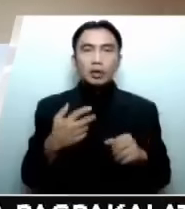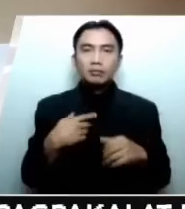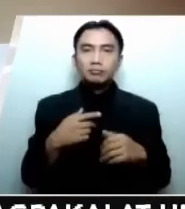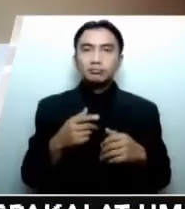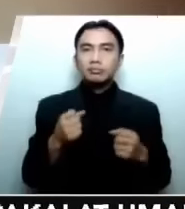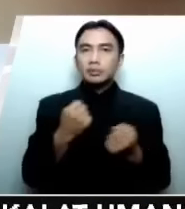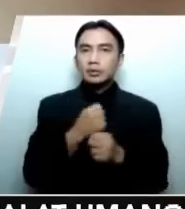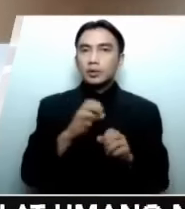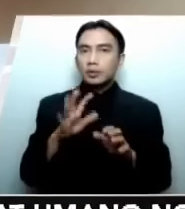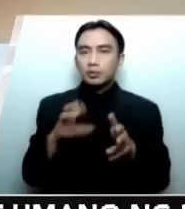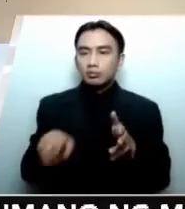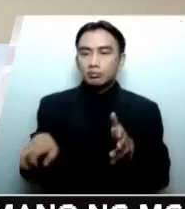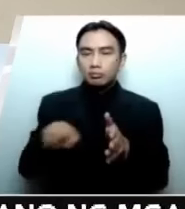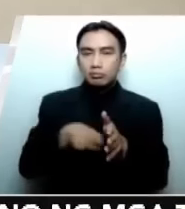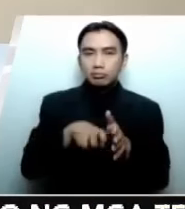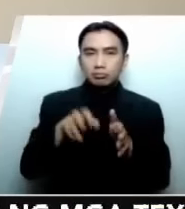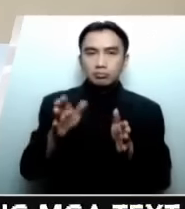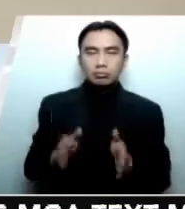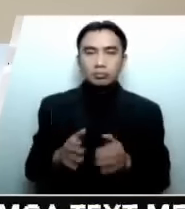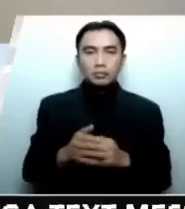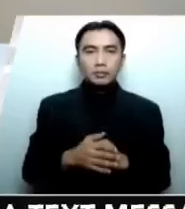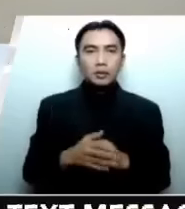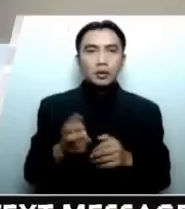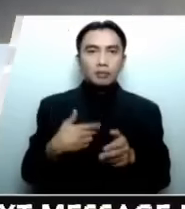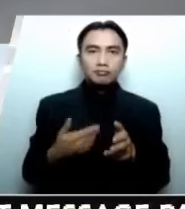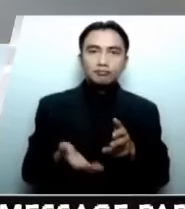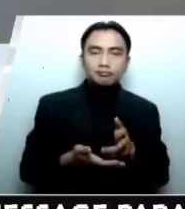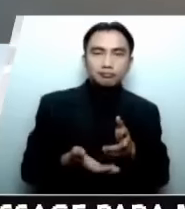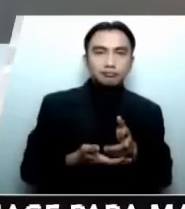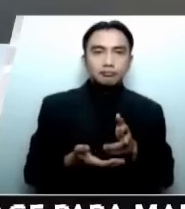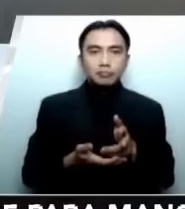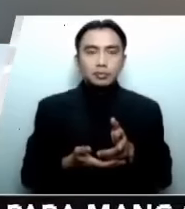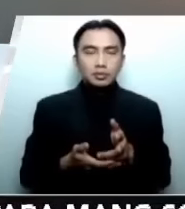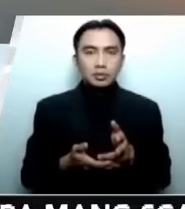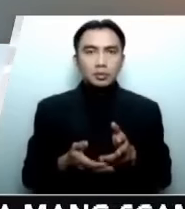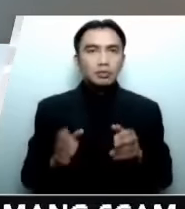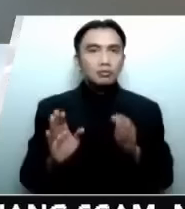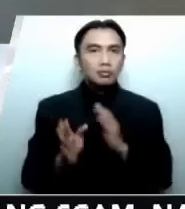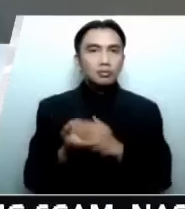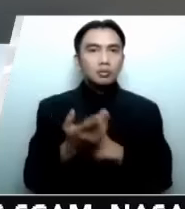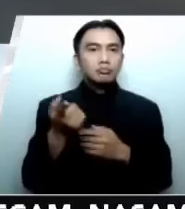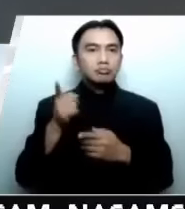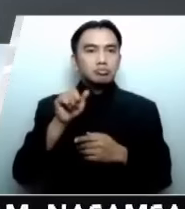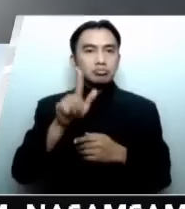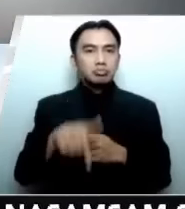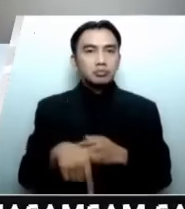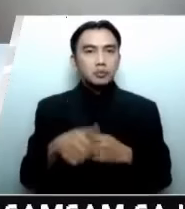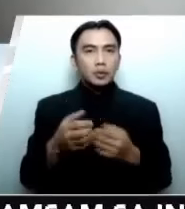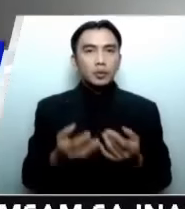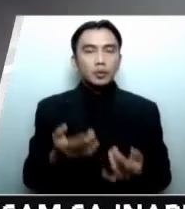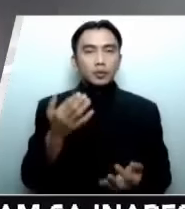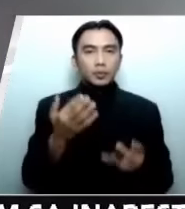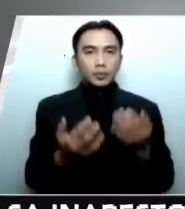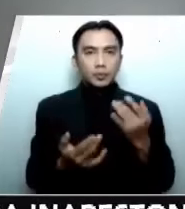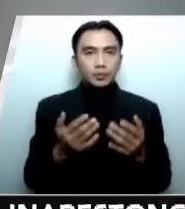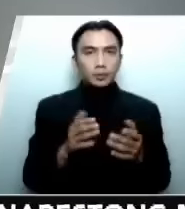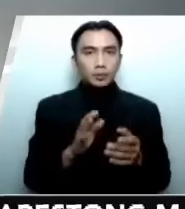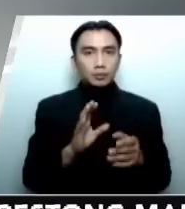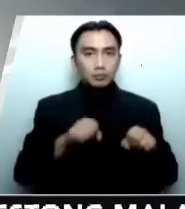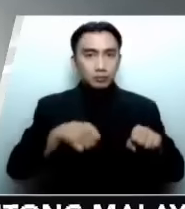raw sa umaga ang tricycle bago nangyari ang insidente. Sinisika pang makuna ng pahayag ang may-ari ng